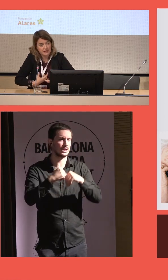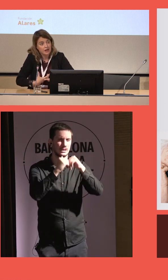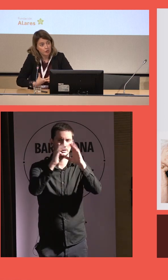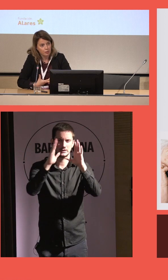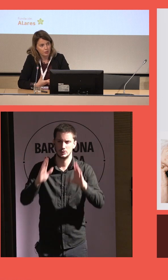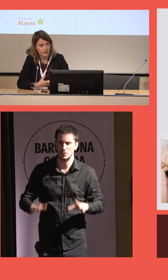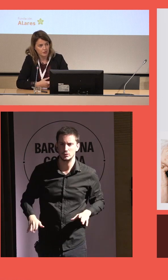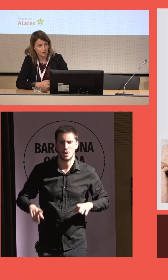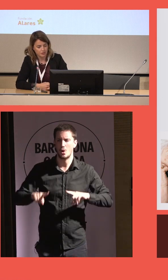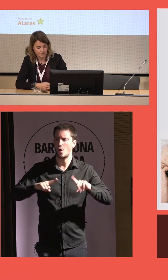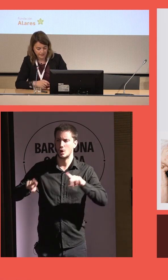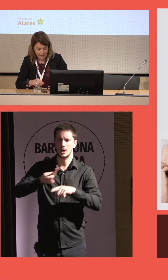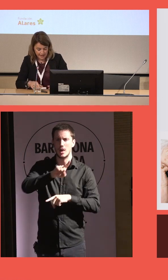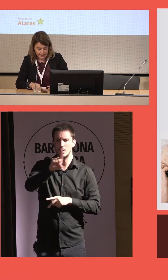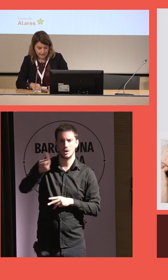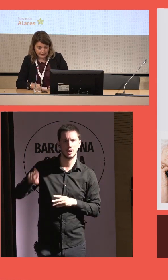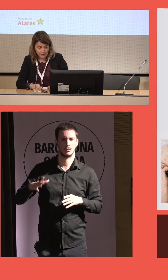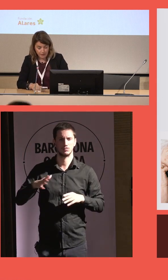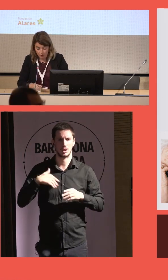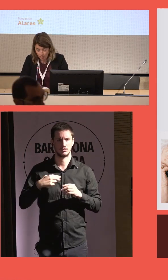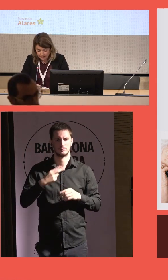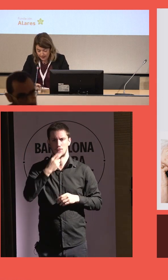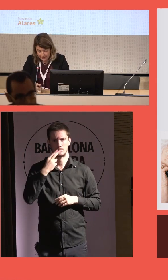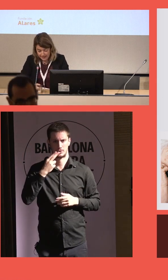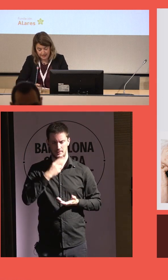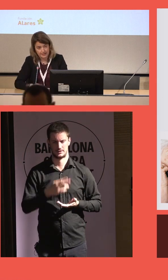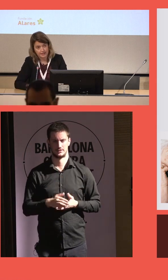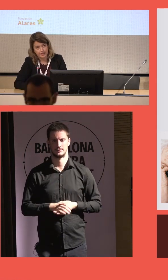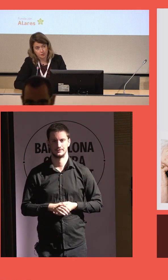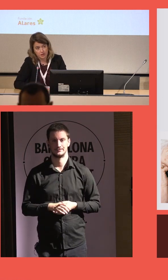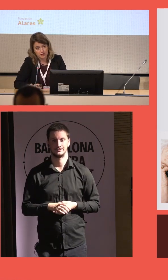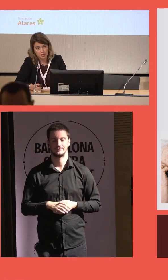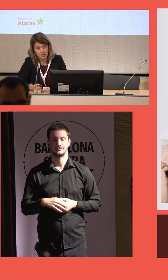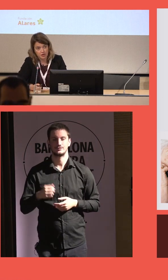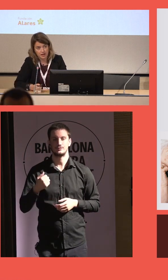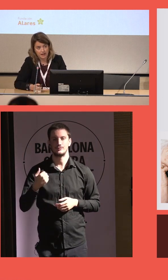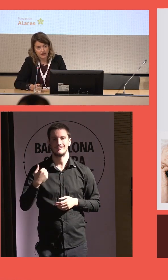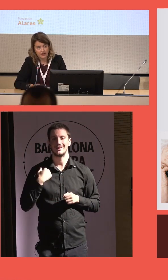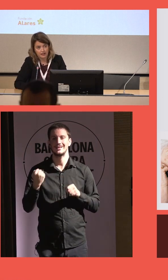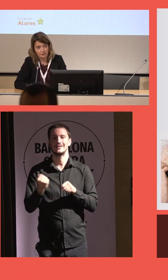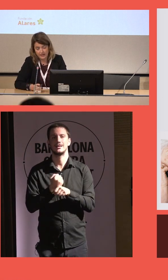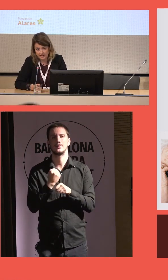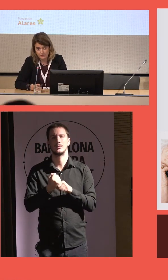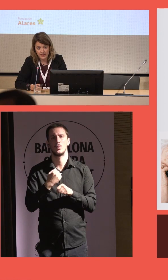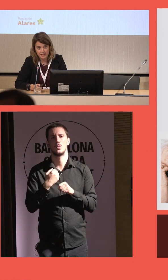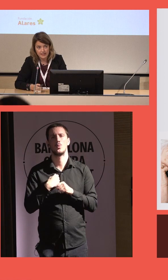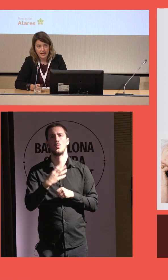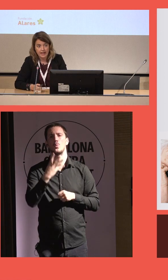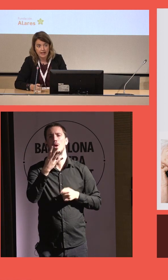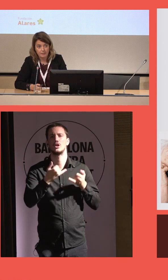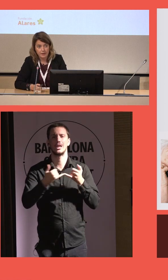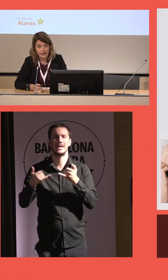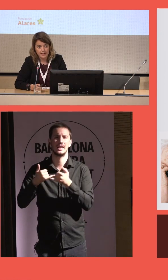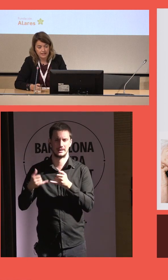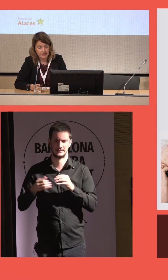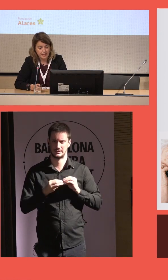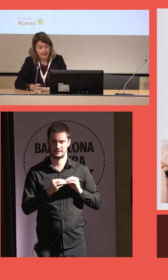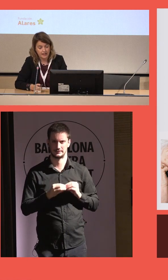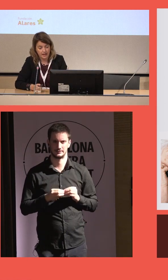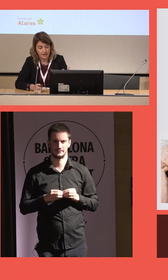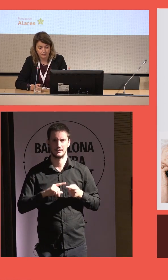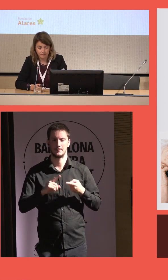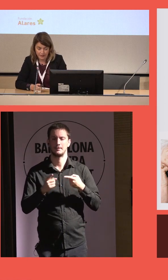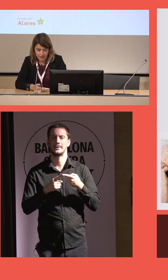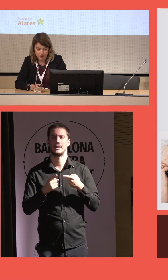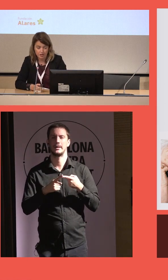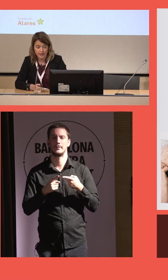i organismes compromesos tenim quatre línies d'actuació principals la primera seria